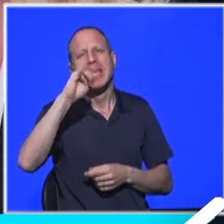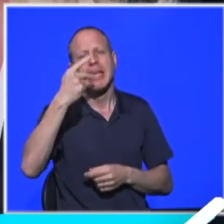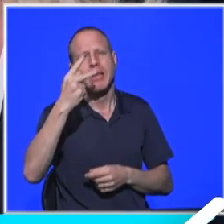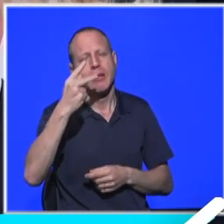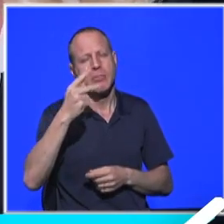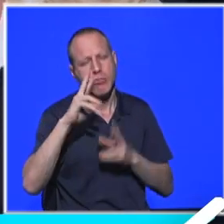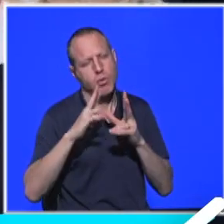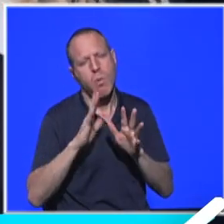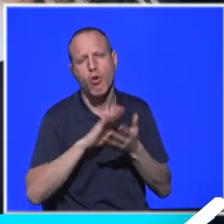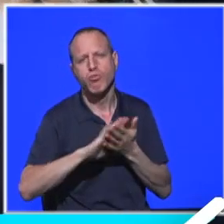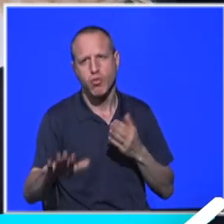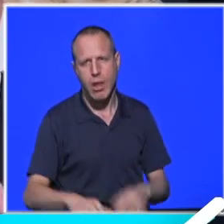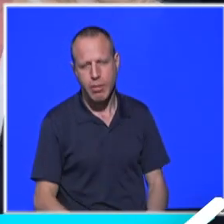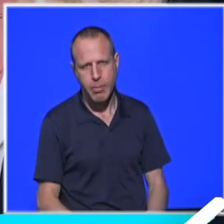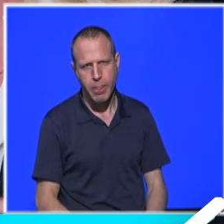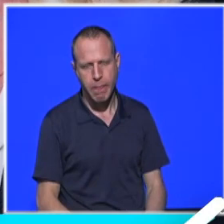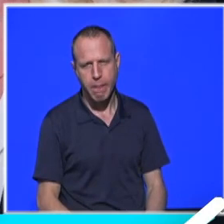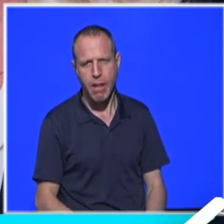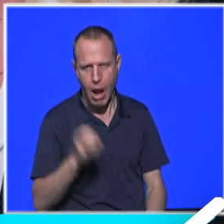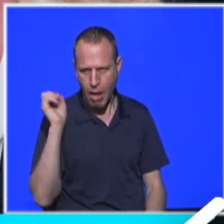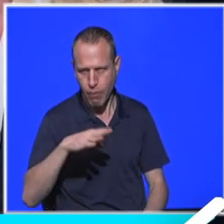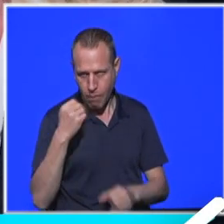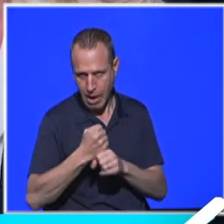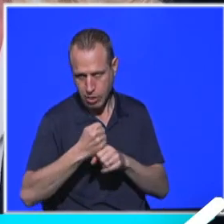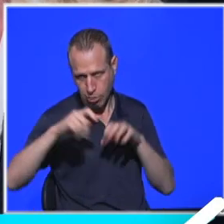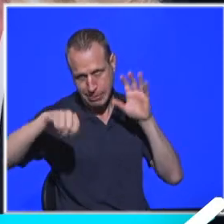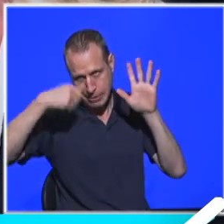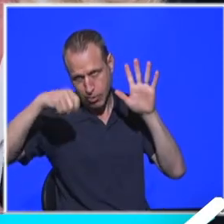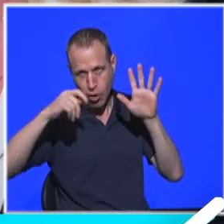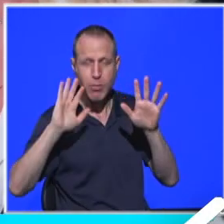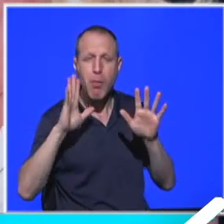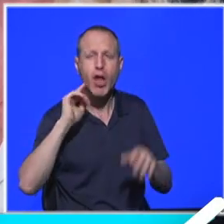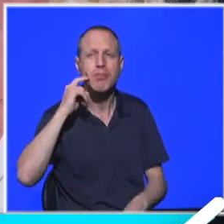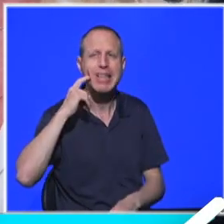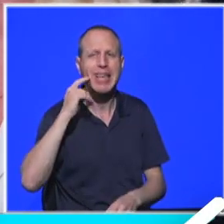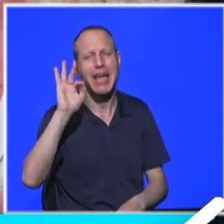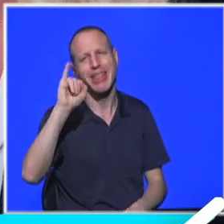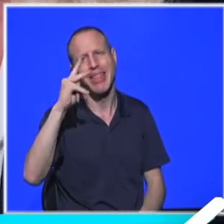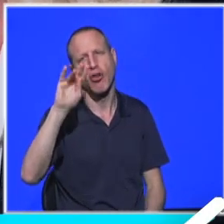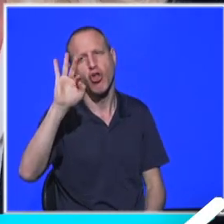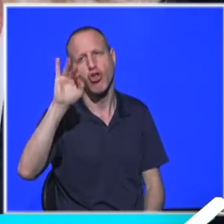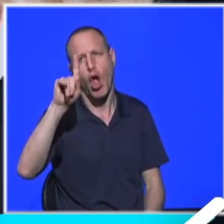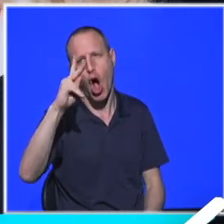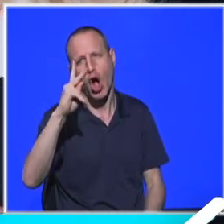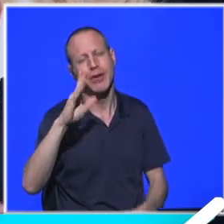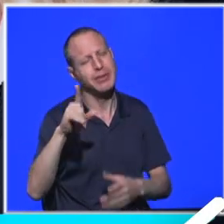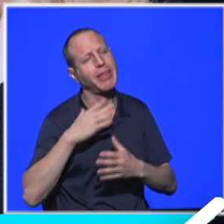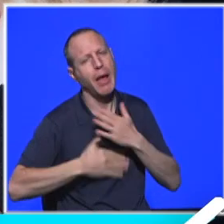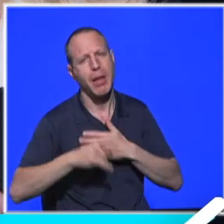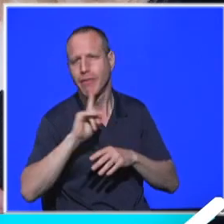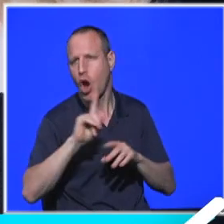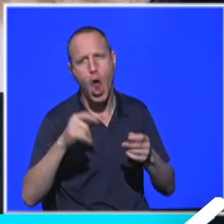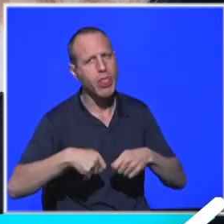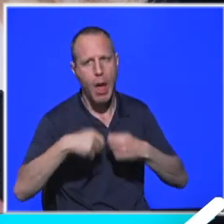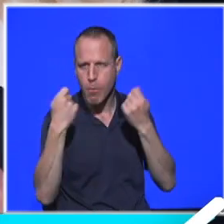פשוטה. עכשיו, אוקיי, לבוא ולעשות איזשהו סרטון נורא נורא מצחיק בטיק טוק, זה נחמד. אבל זה לא